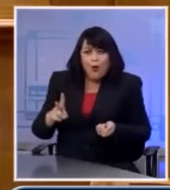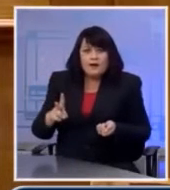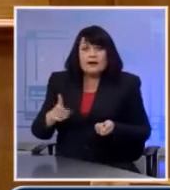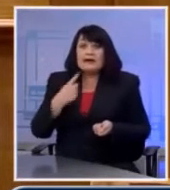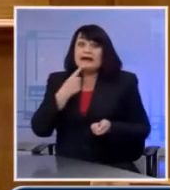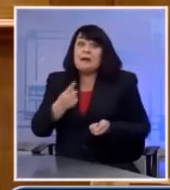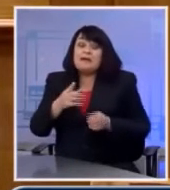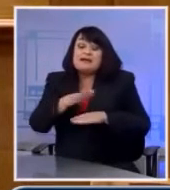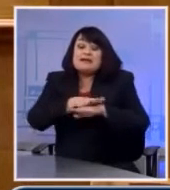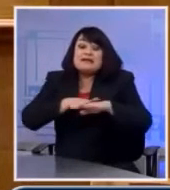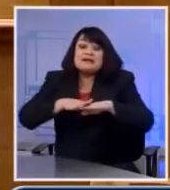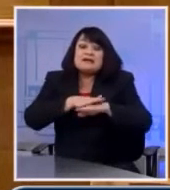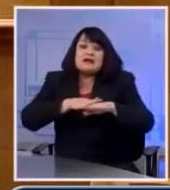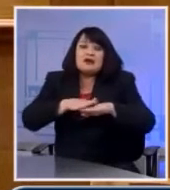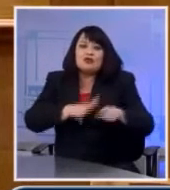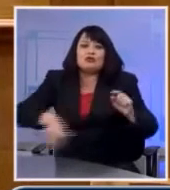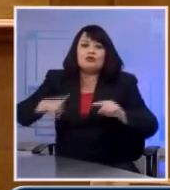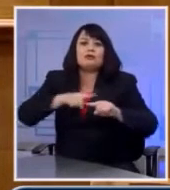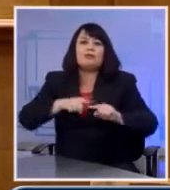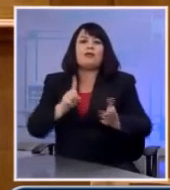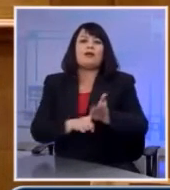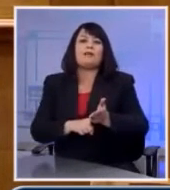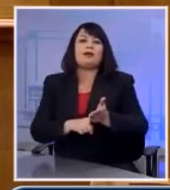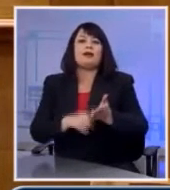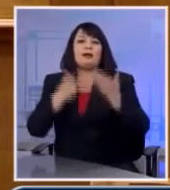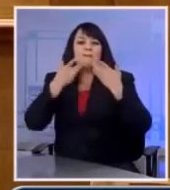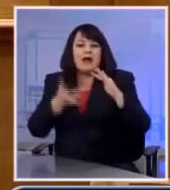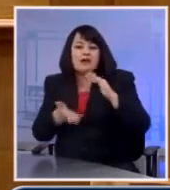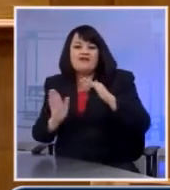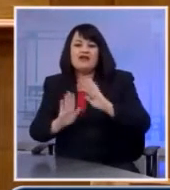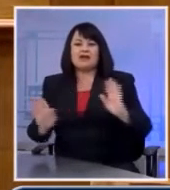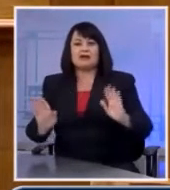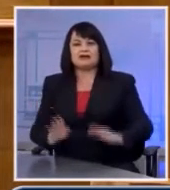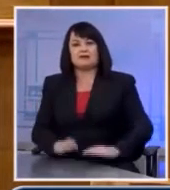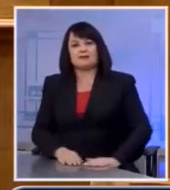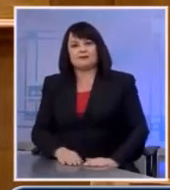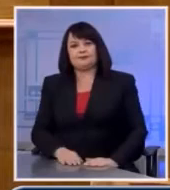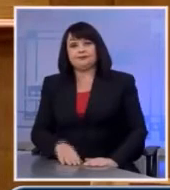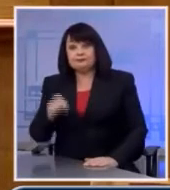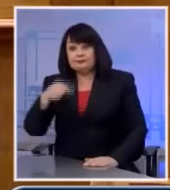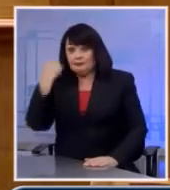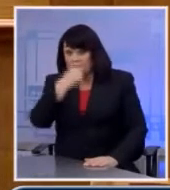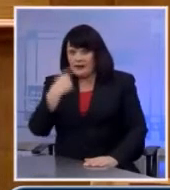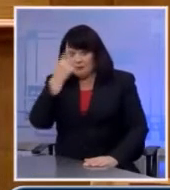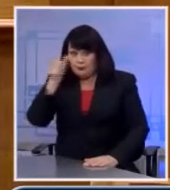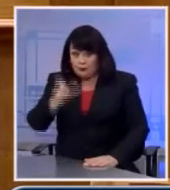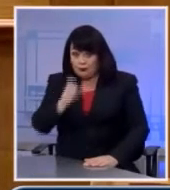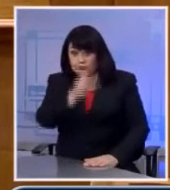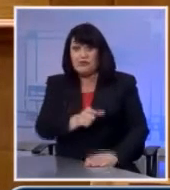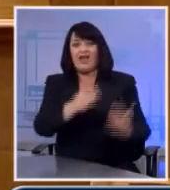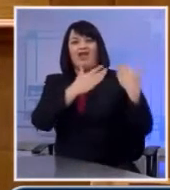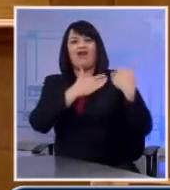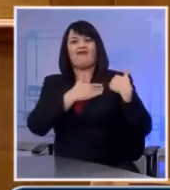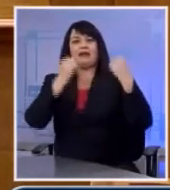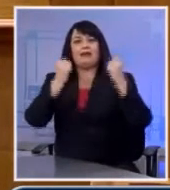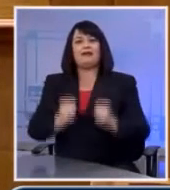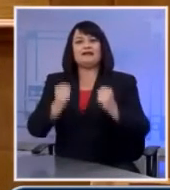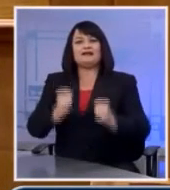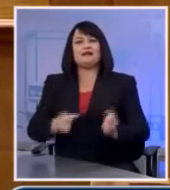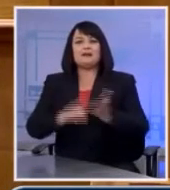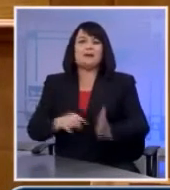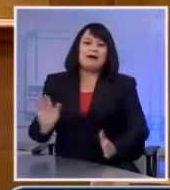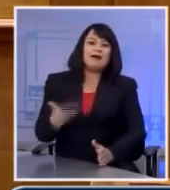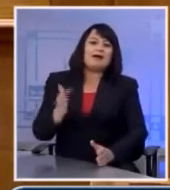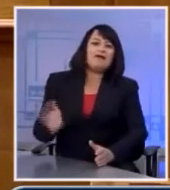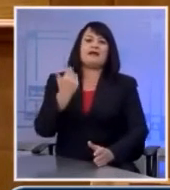μια συγγνώμη από τον ελληνικό λαό και να έχετε αποσυρθεί. Τα συγκεκριμένα πρόσωπα που είχαν θέσει ευθύνη σε αυτές τις κυβερνήσεις και να